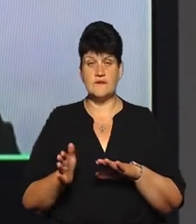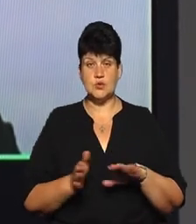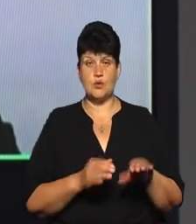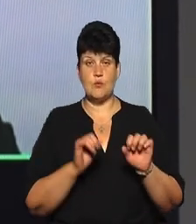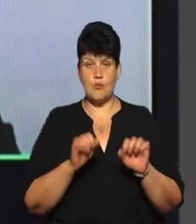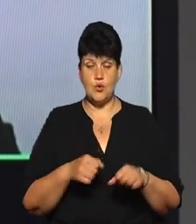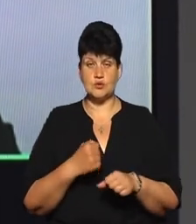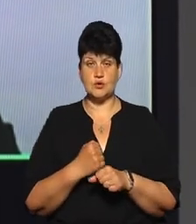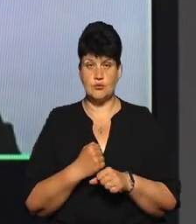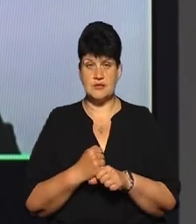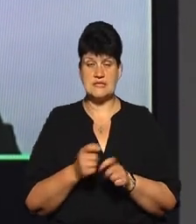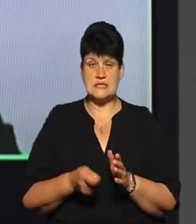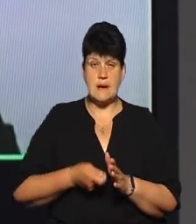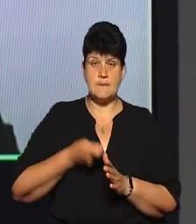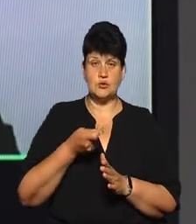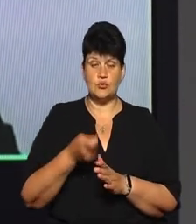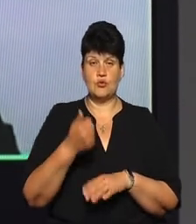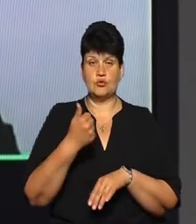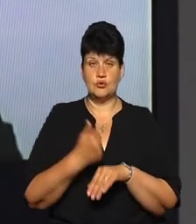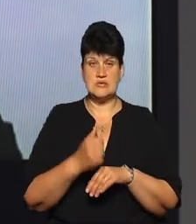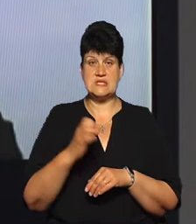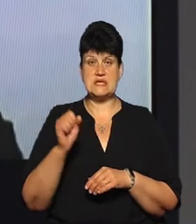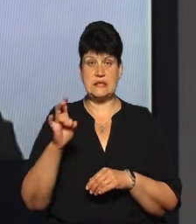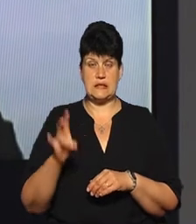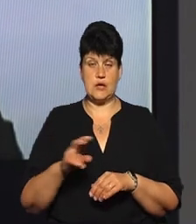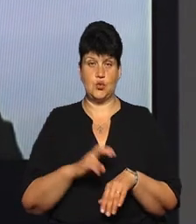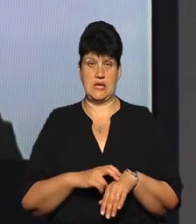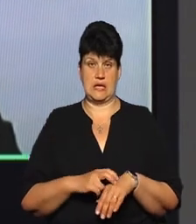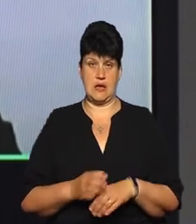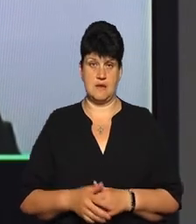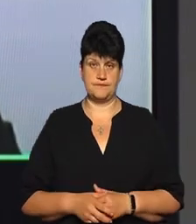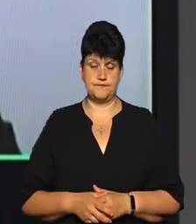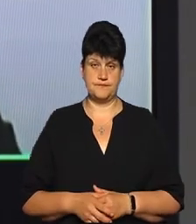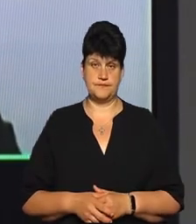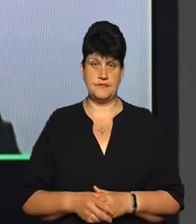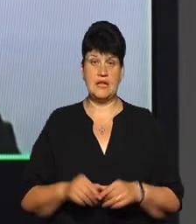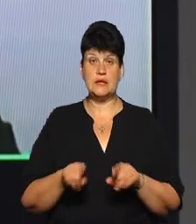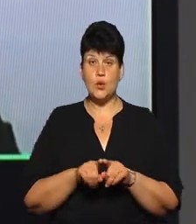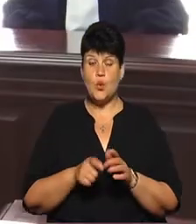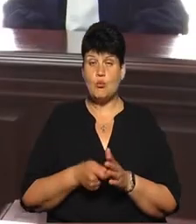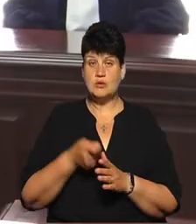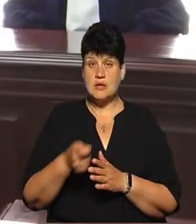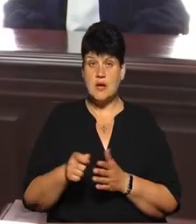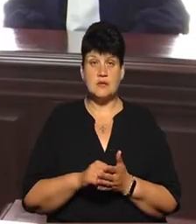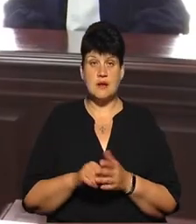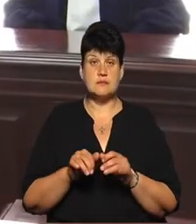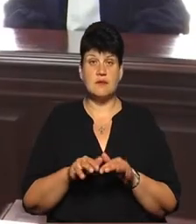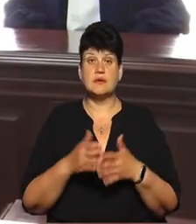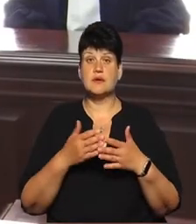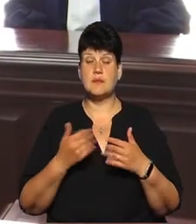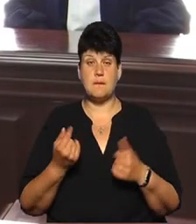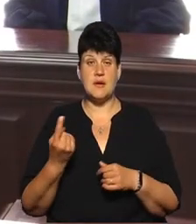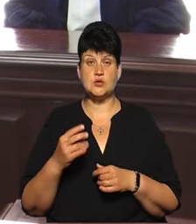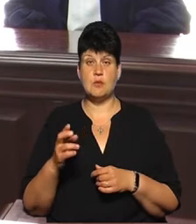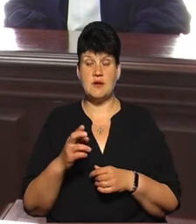за поданням головного санітарного лікаря. Такого подання матеріалу справи немає. З 1 березня